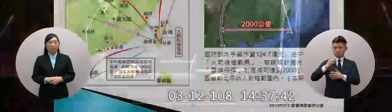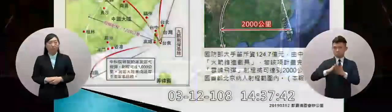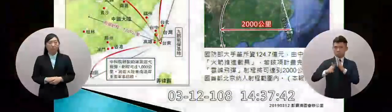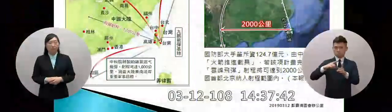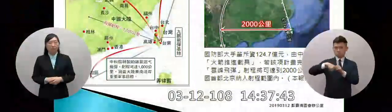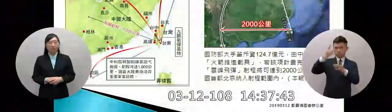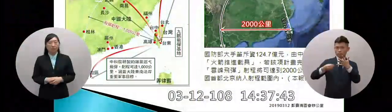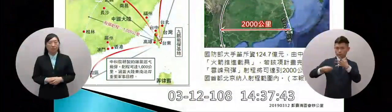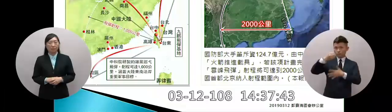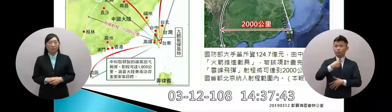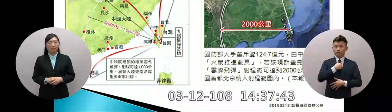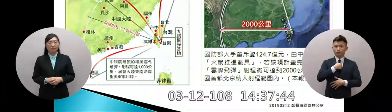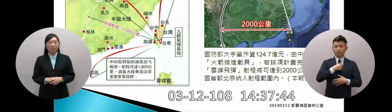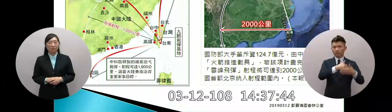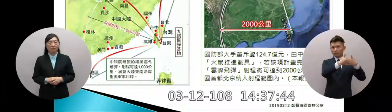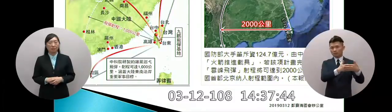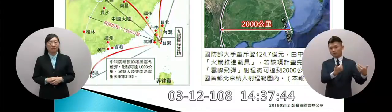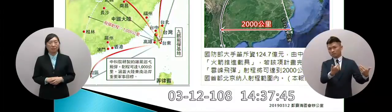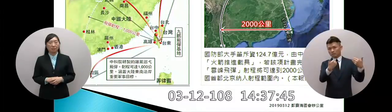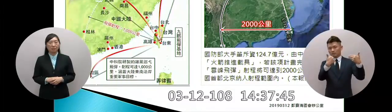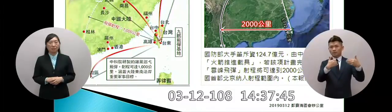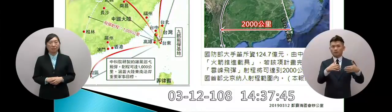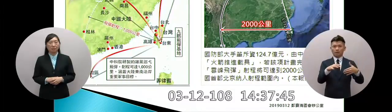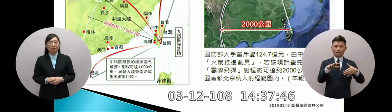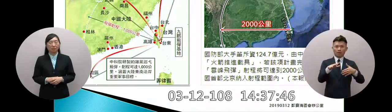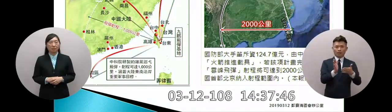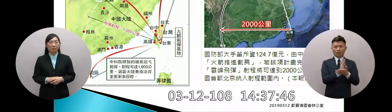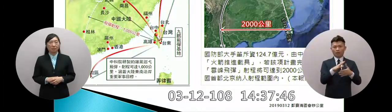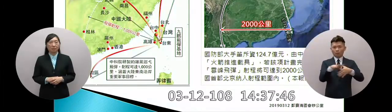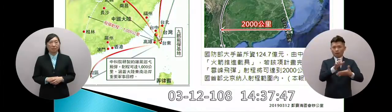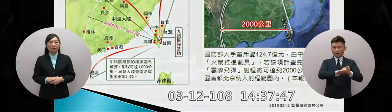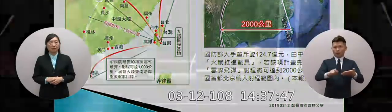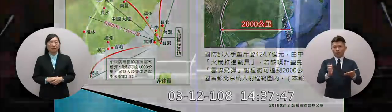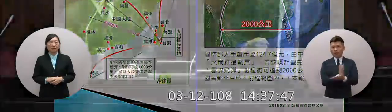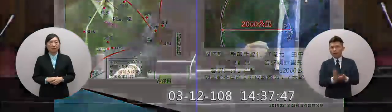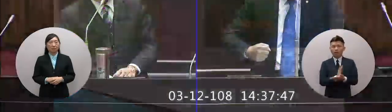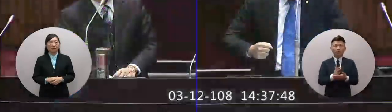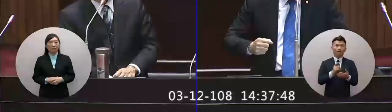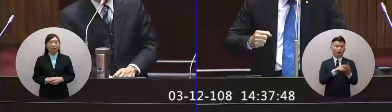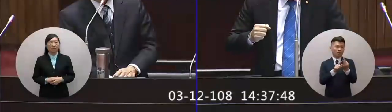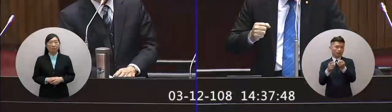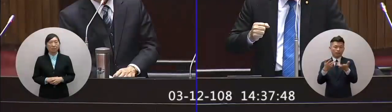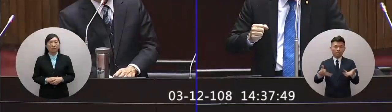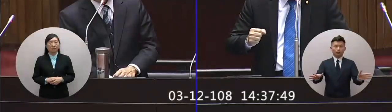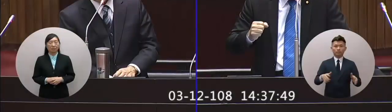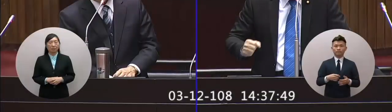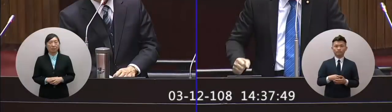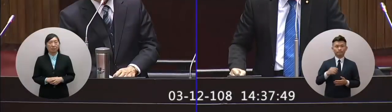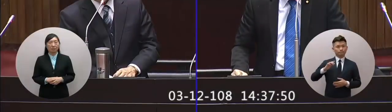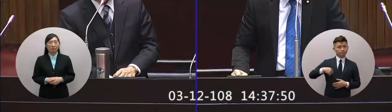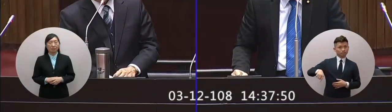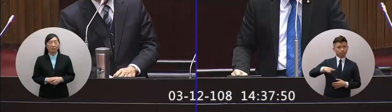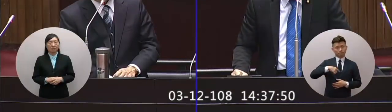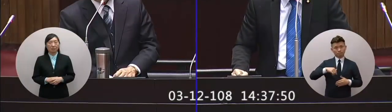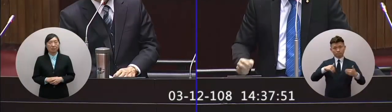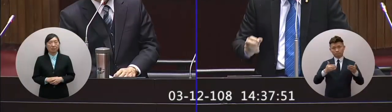被恐吓，那么一直被文攻武吓，那个最重要就是，我们是不是有，这个对他们